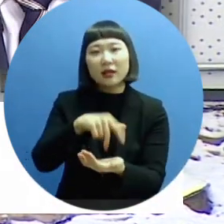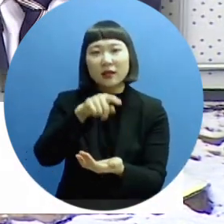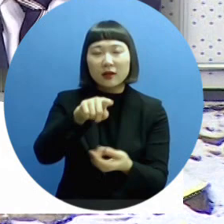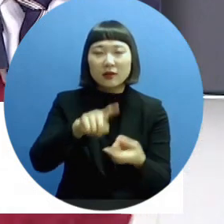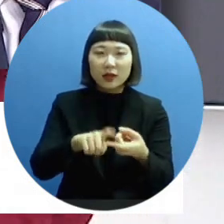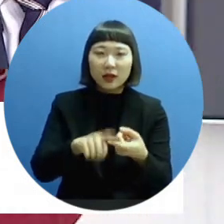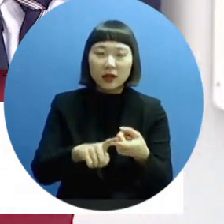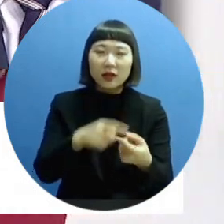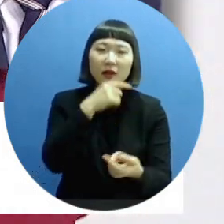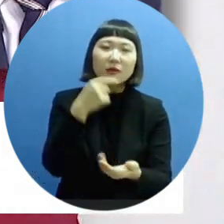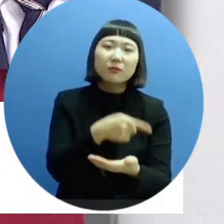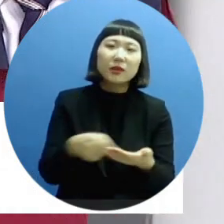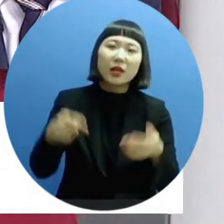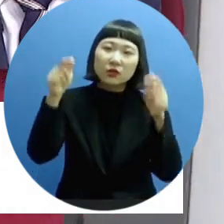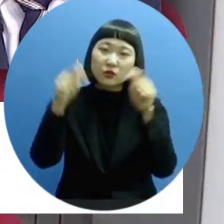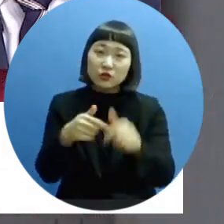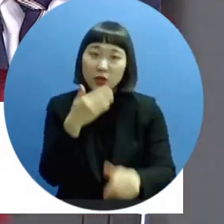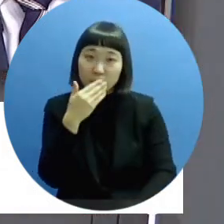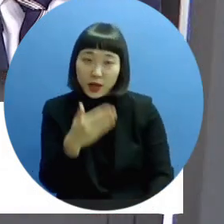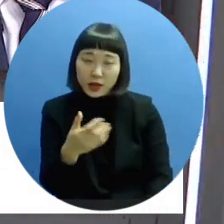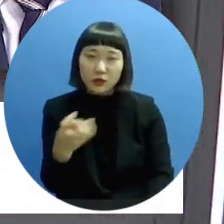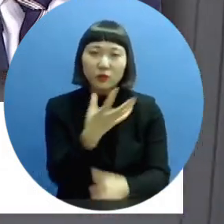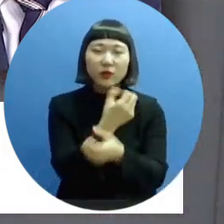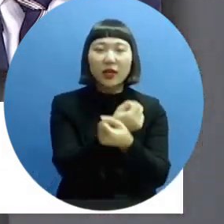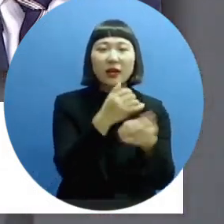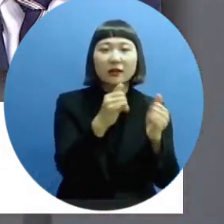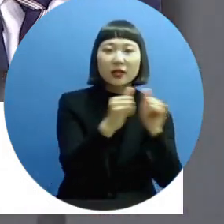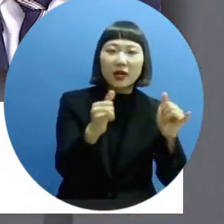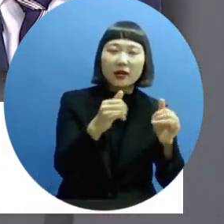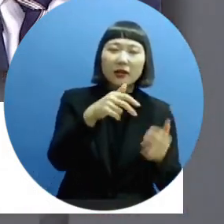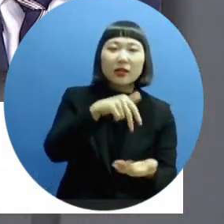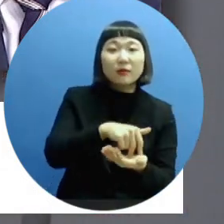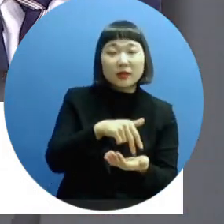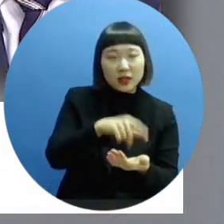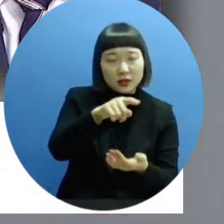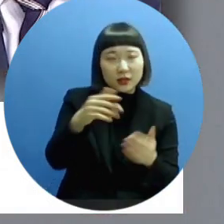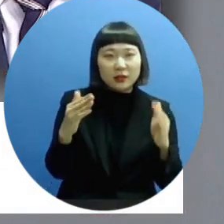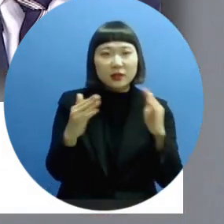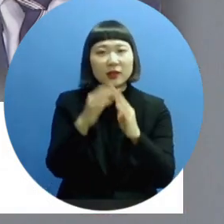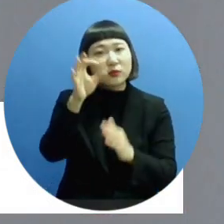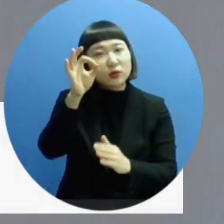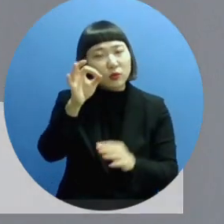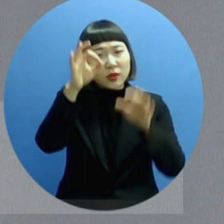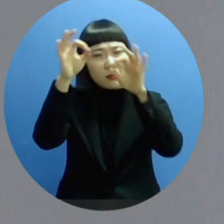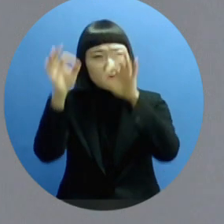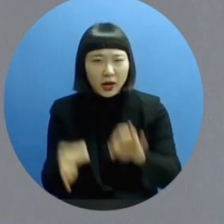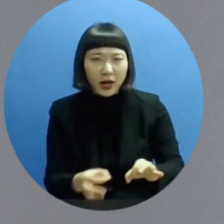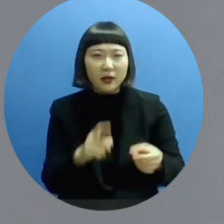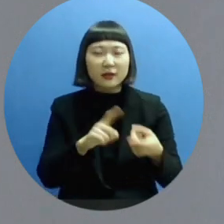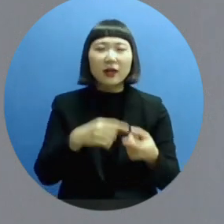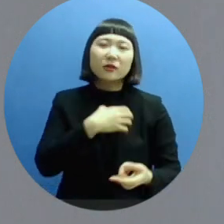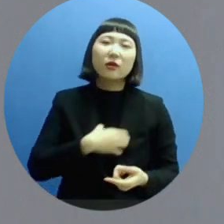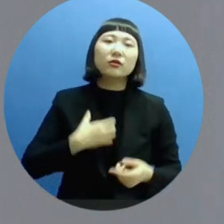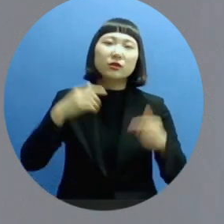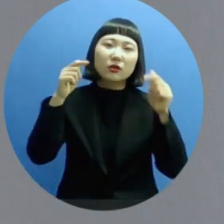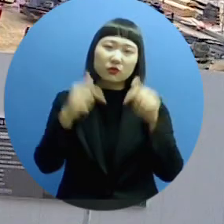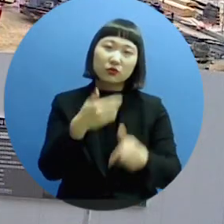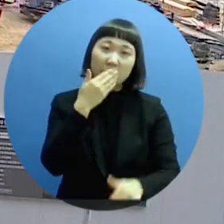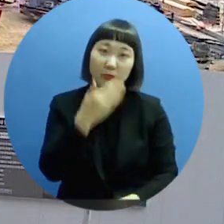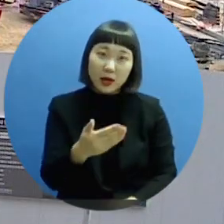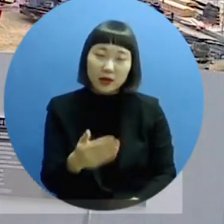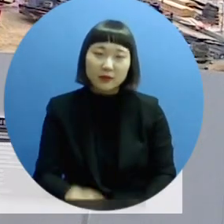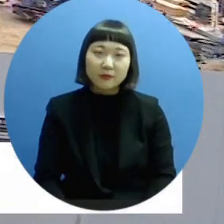리스크를 줄일 수가 있고 계약자 입장에서는 집값 하락에 대한 우려도 해소할 수 있기 때문에 금리 인상이 멈추지